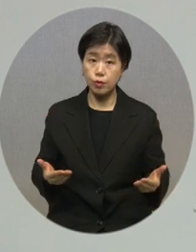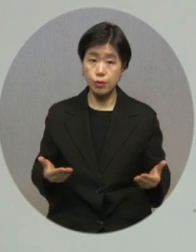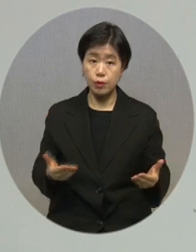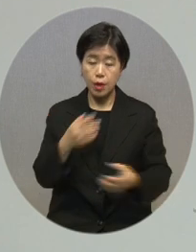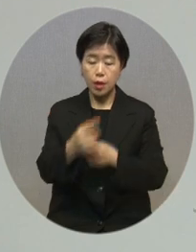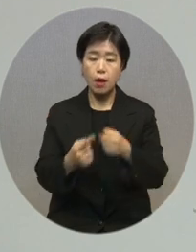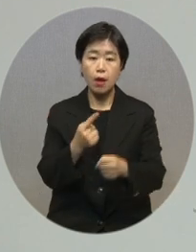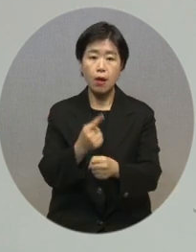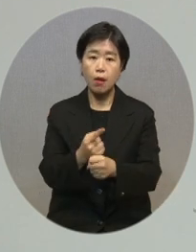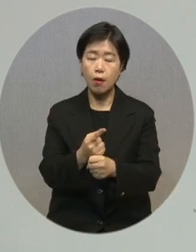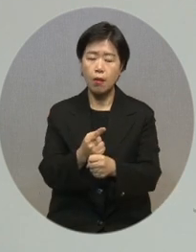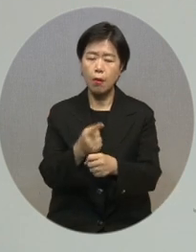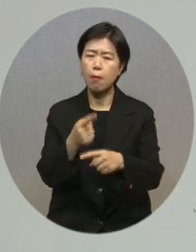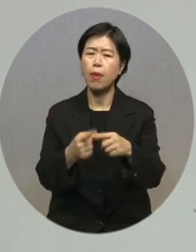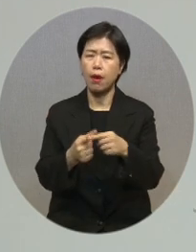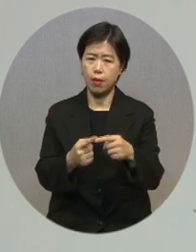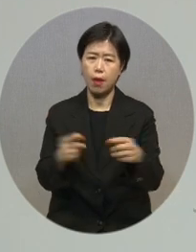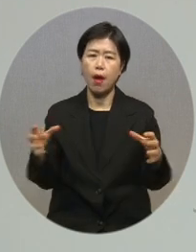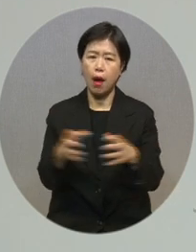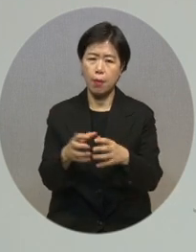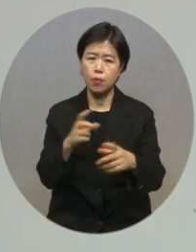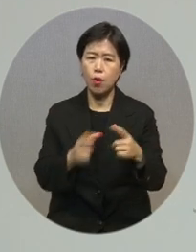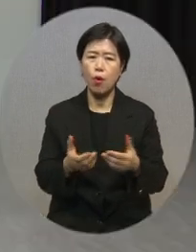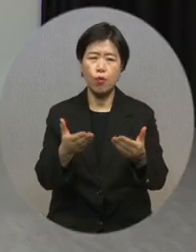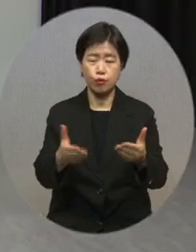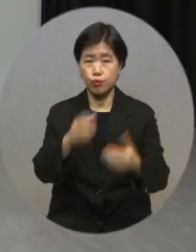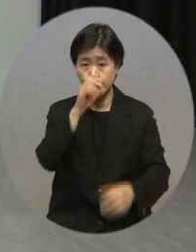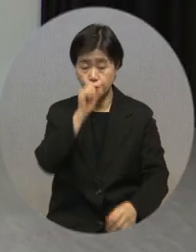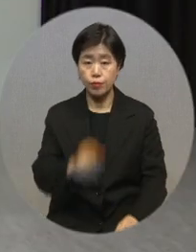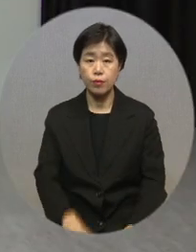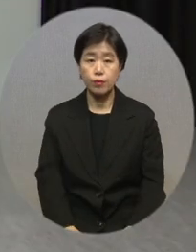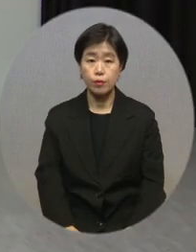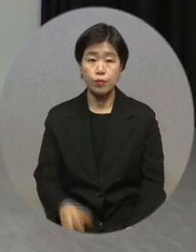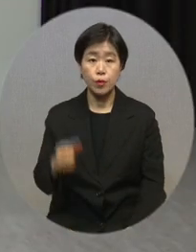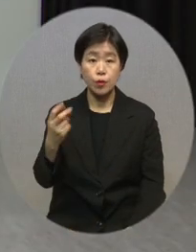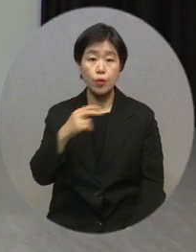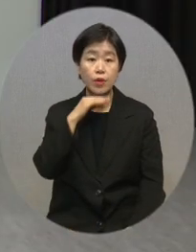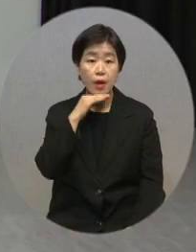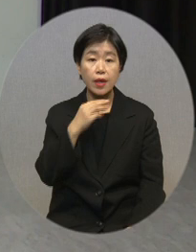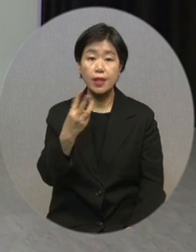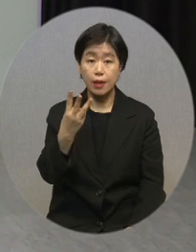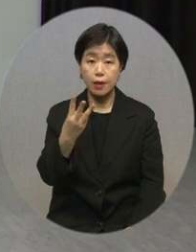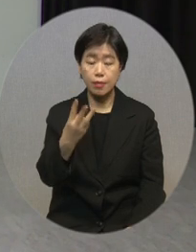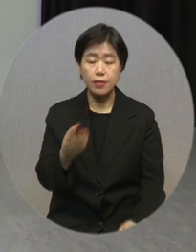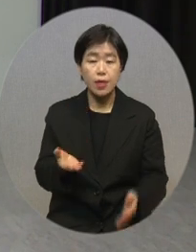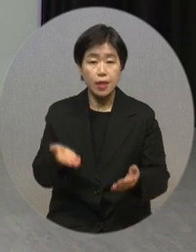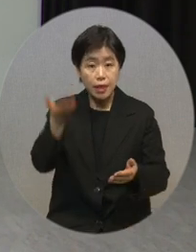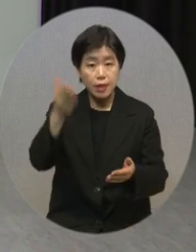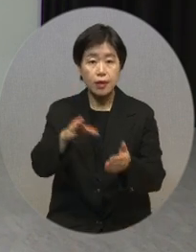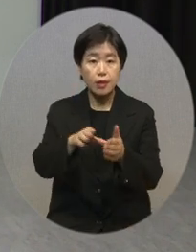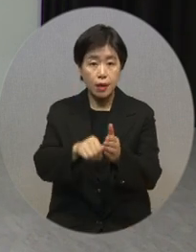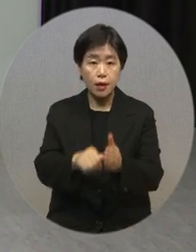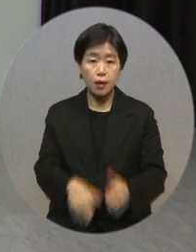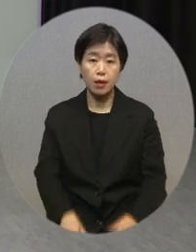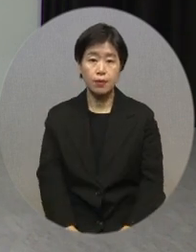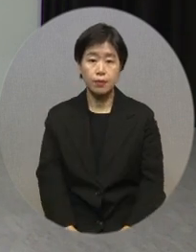3세 이상에서는 육아기 근로시간 단축을 통해서 그러니까 아이가 좀 크면은 그